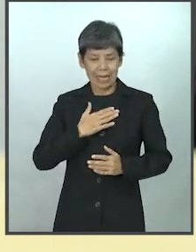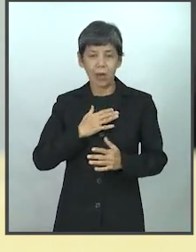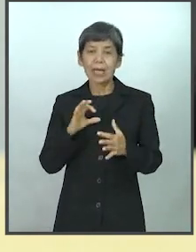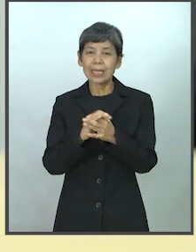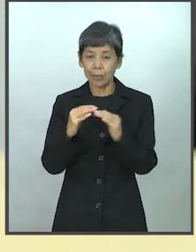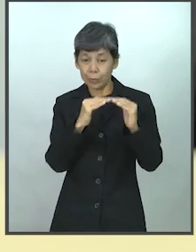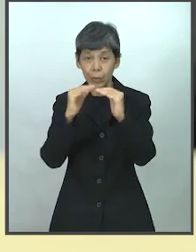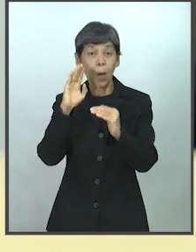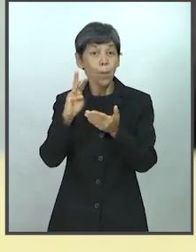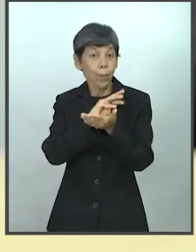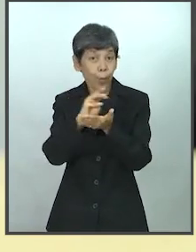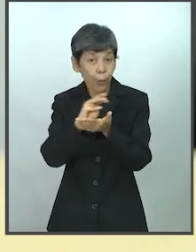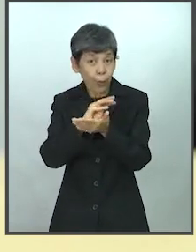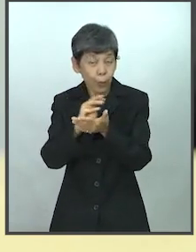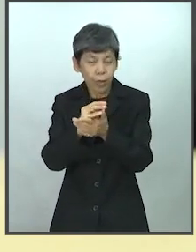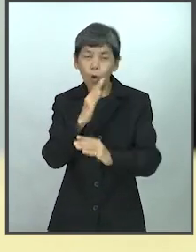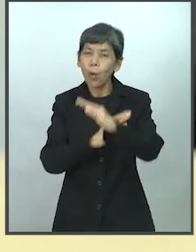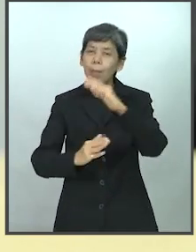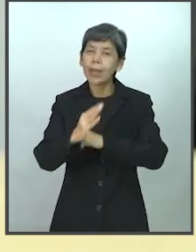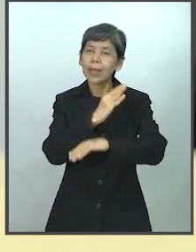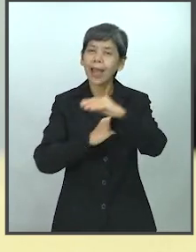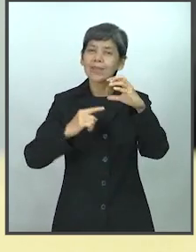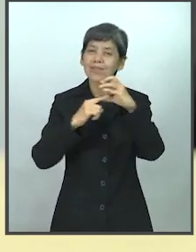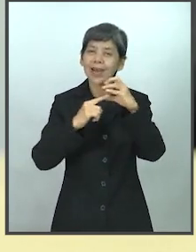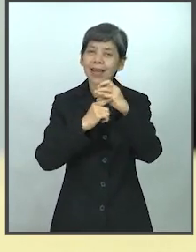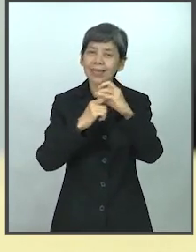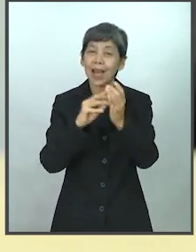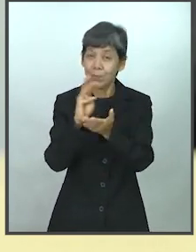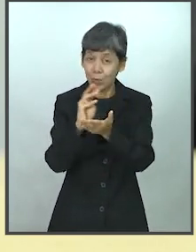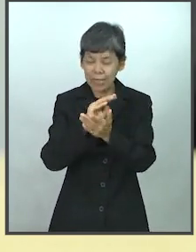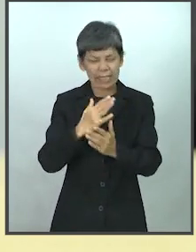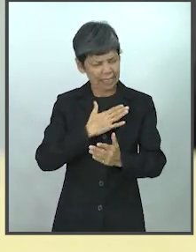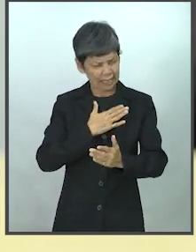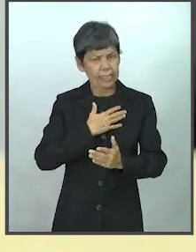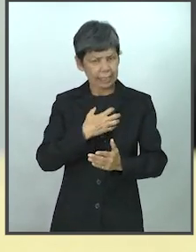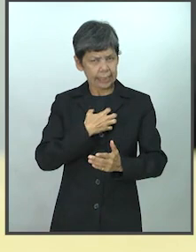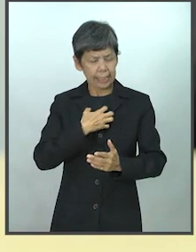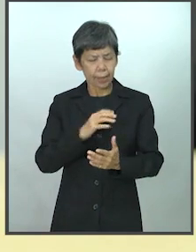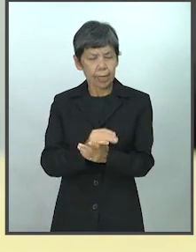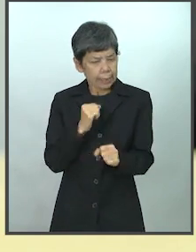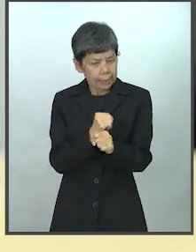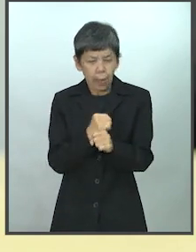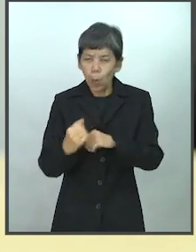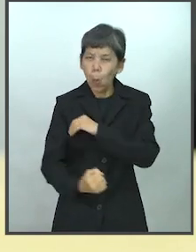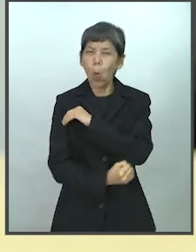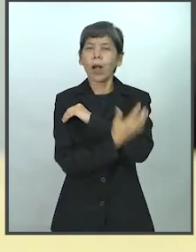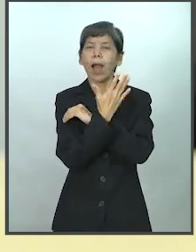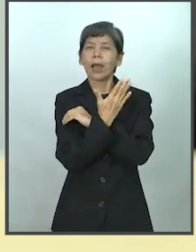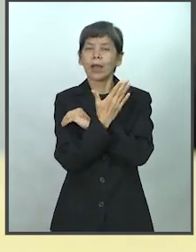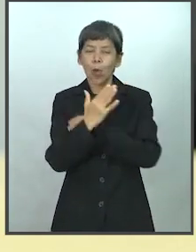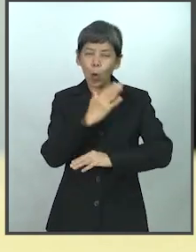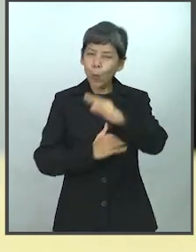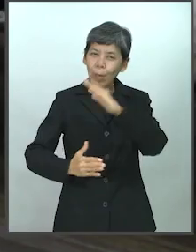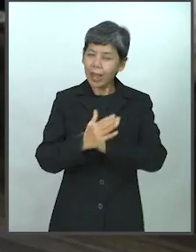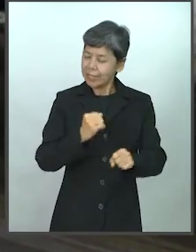าเคียงไหลของมูลนิธินะพระมหาไทยเพื่อการพัฒนาคนพิการก็ต้องการที่จะทำให้โอกาสของคนพิ